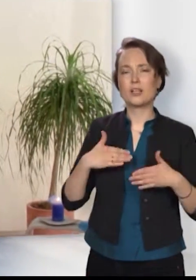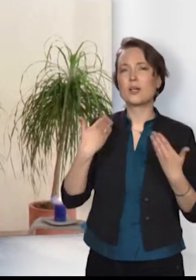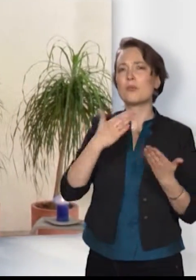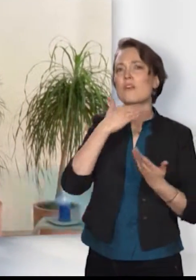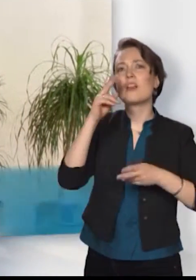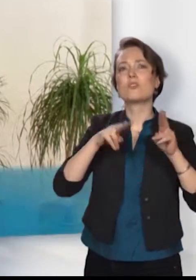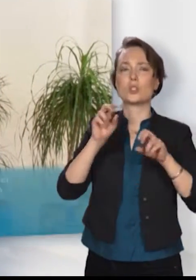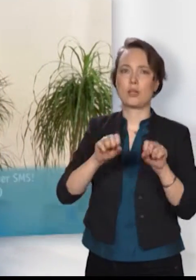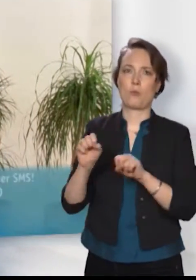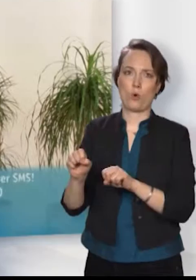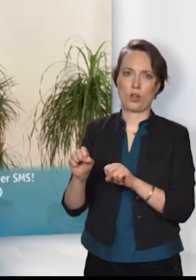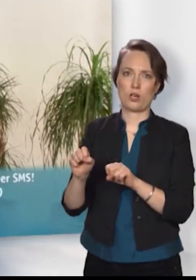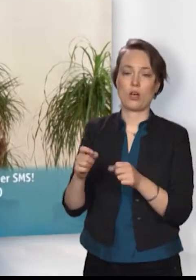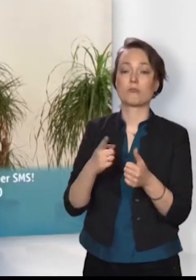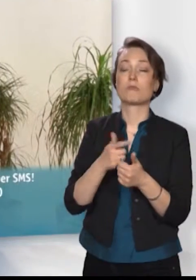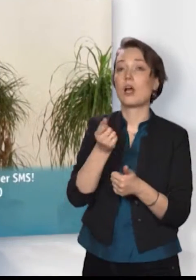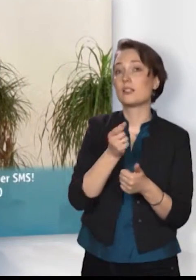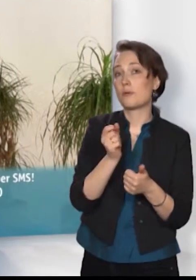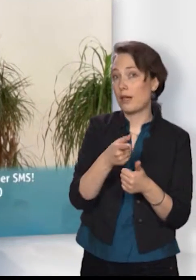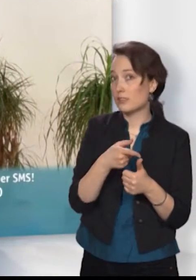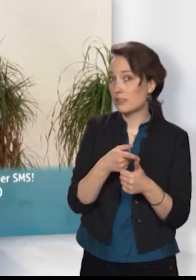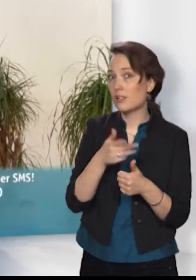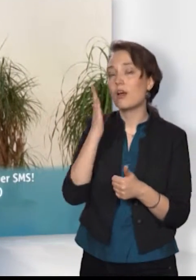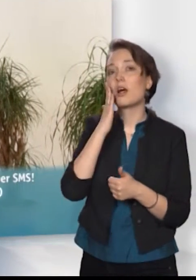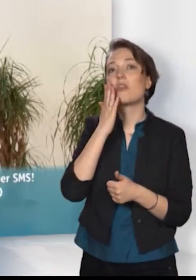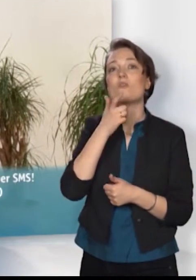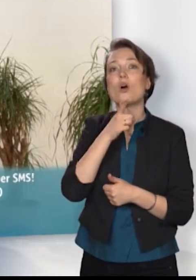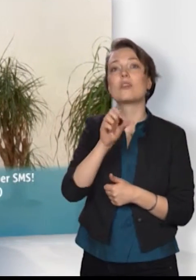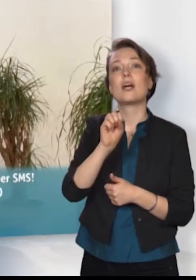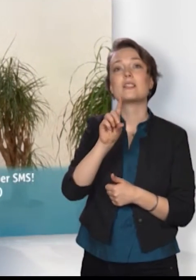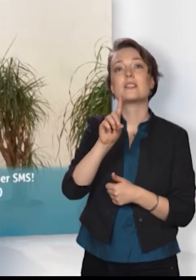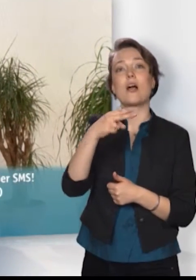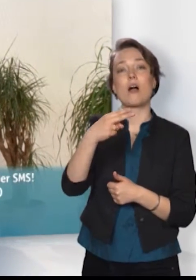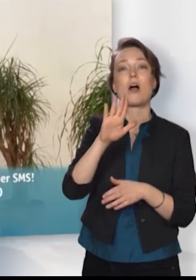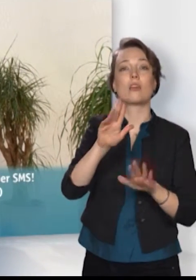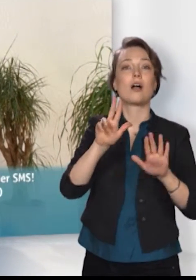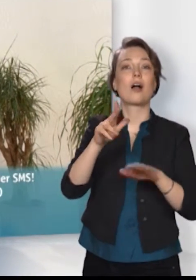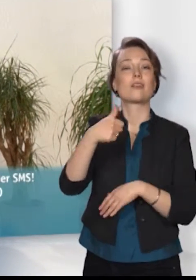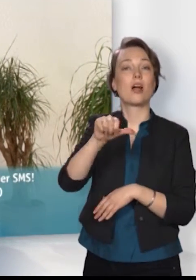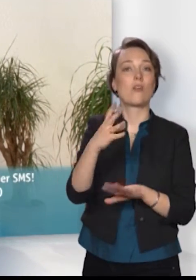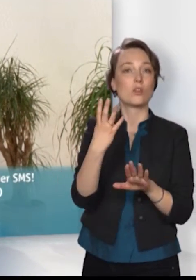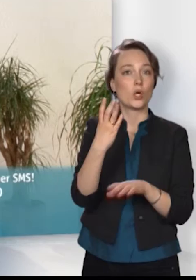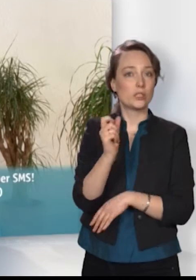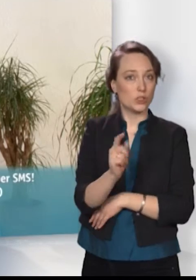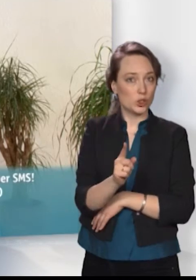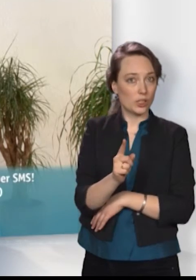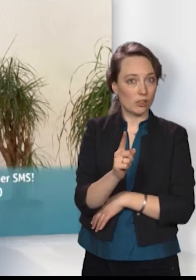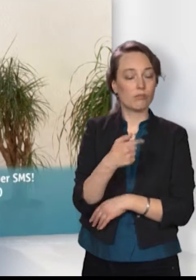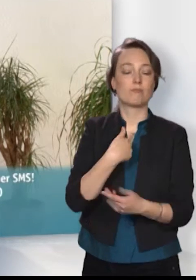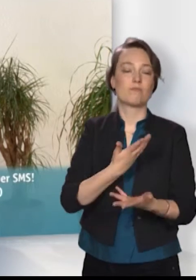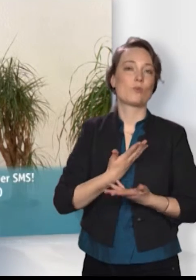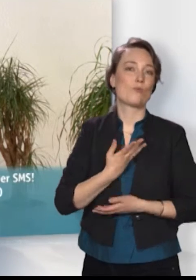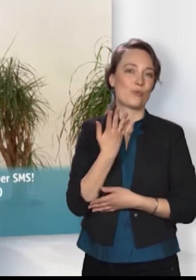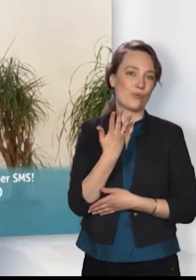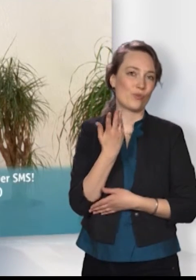Per SMS einfach das Kennwort SDH an die 81190 senden und uns damit 5 Euro zukommen lassen. Oder